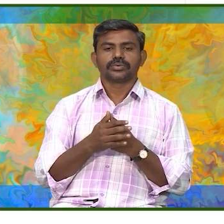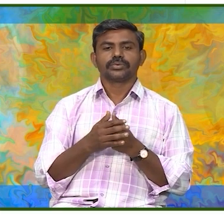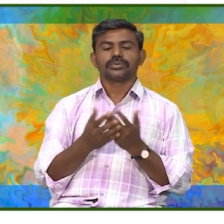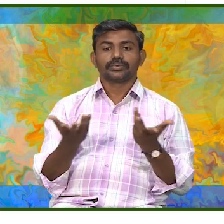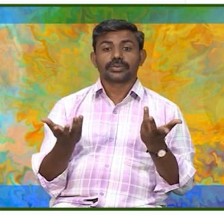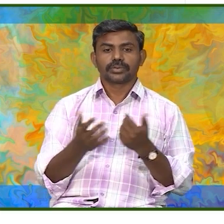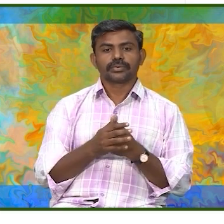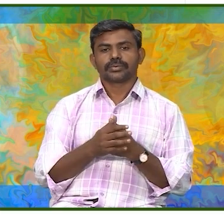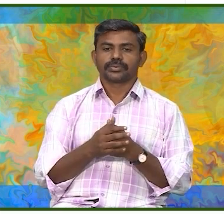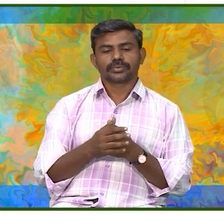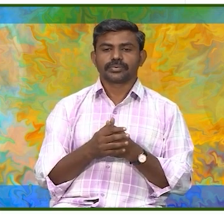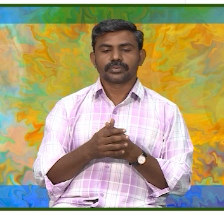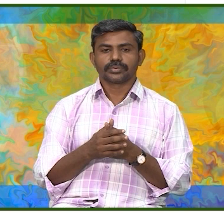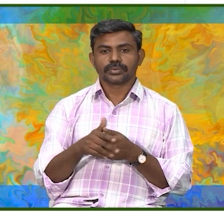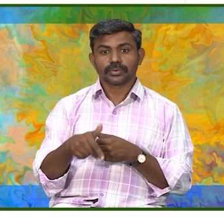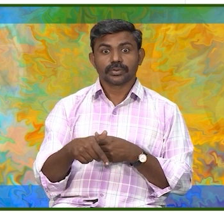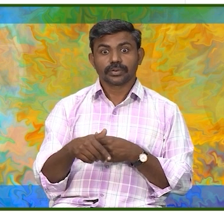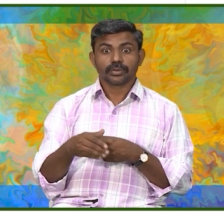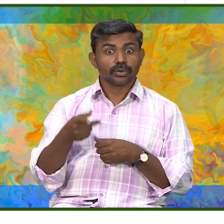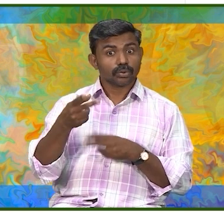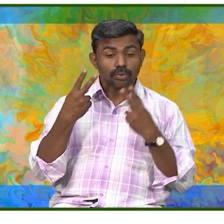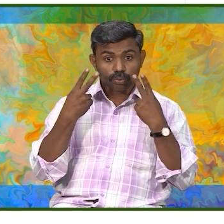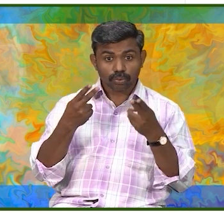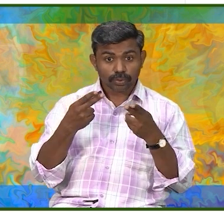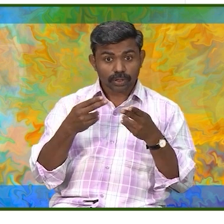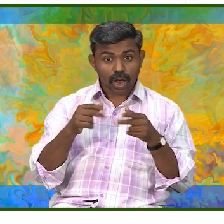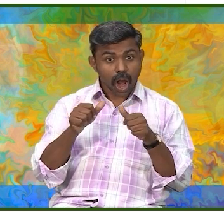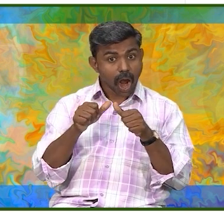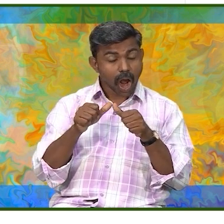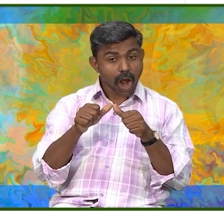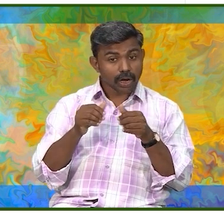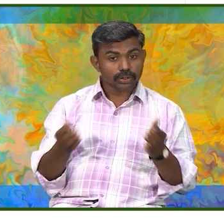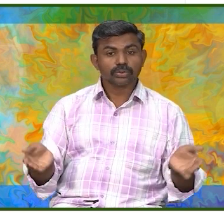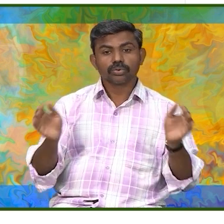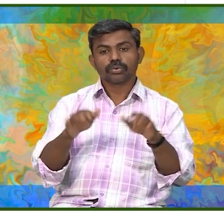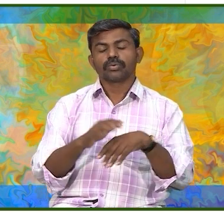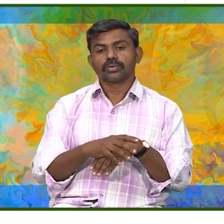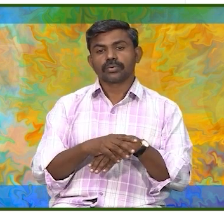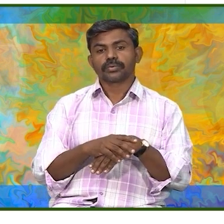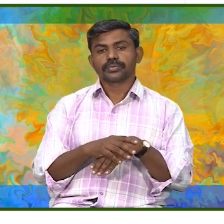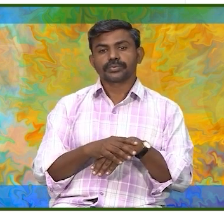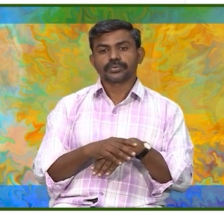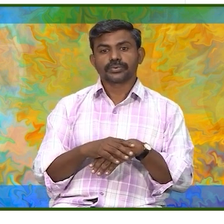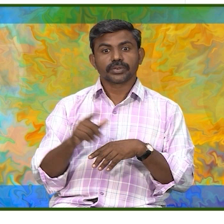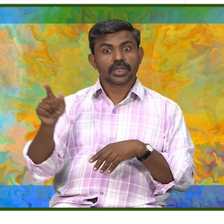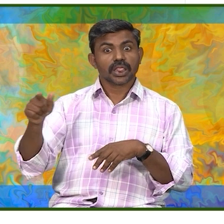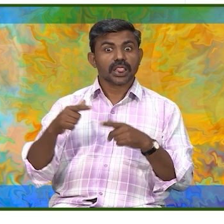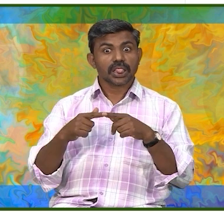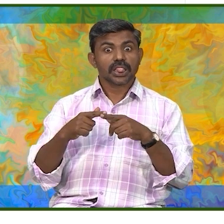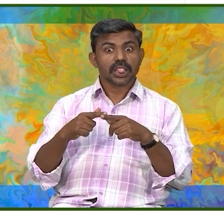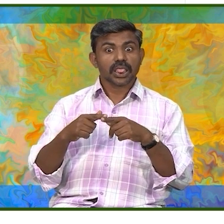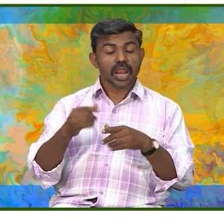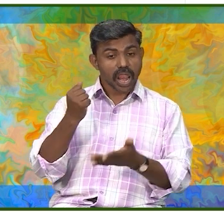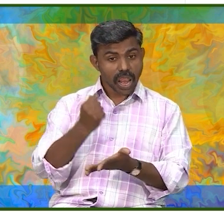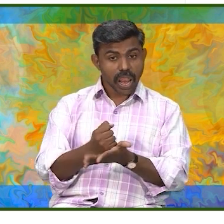வளர்த்து கொண்டால் அது பிரச்சனையாக மாறிடும். இக்கொள்கையின் நோக்கம் வந்து என்னென்னா, ஆசியாவின் ஒருங்கிணைந்த பகுதியாக இருப்பதோடு இந்தோ பசிபிக் பகுதியில் நிலையான